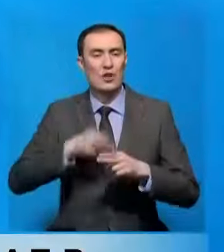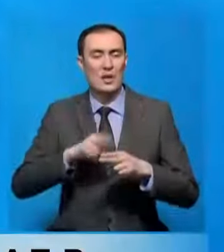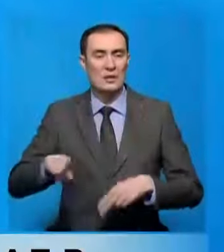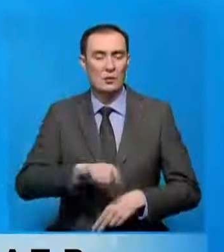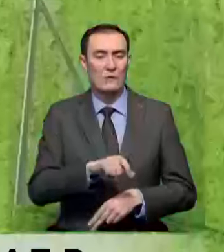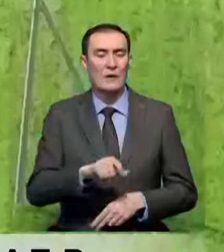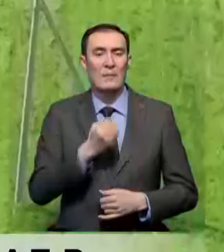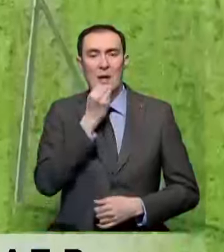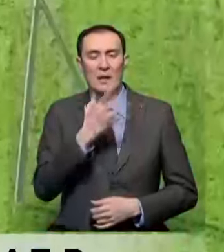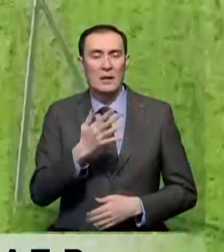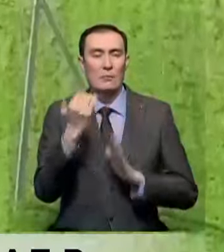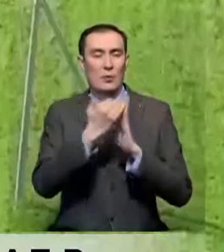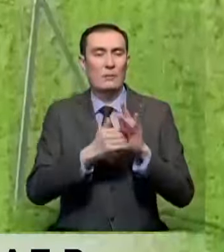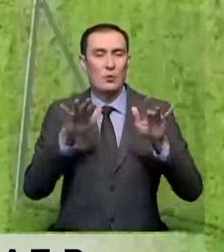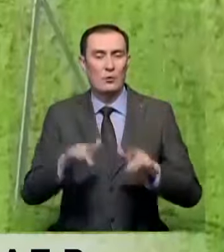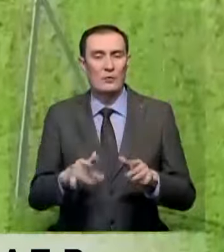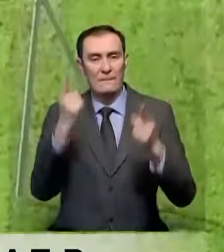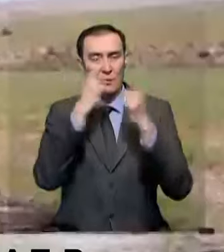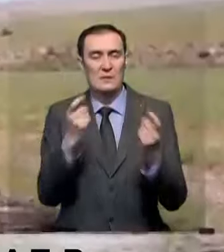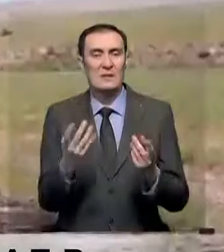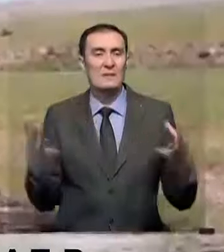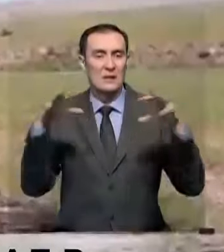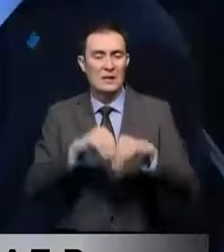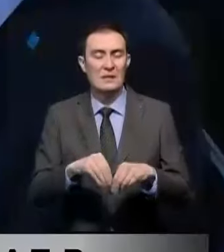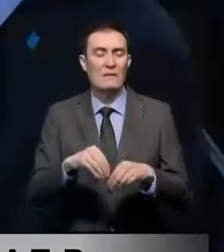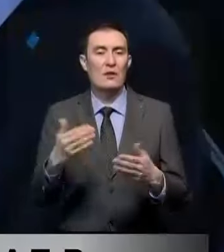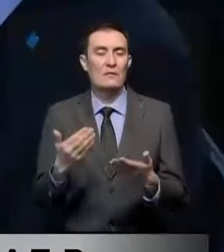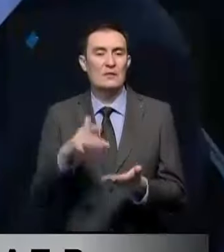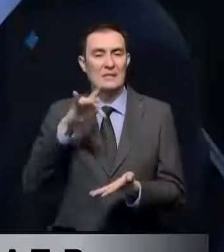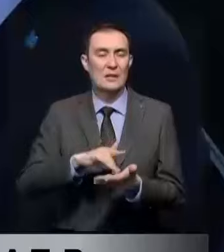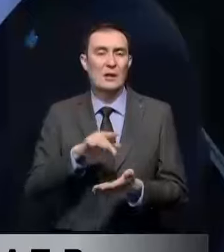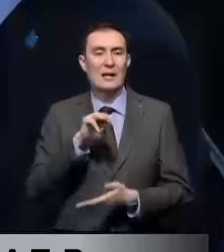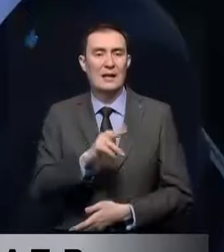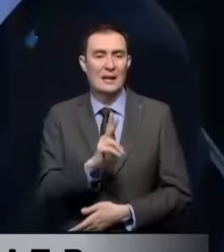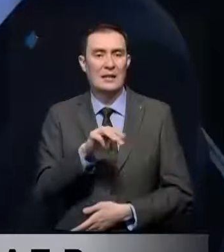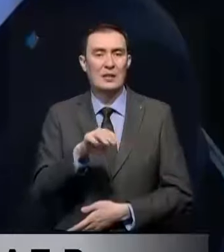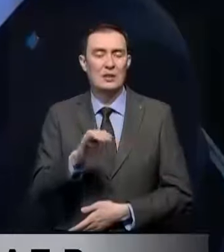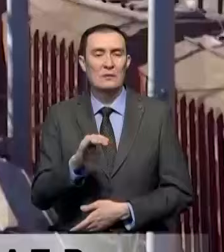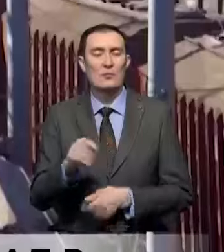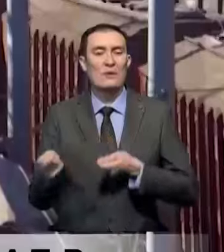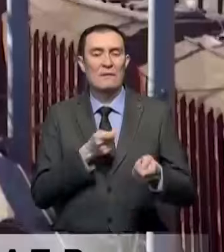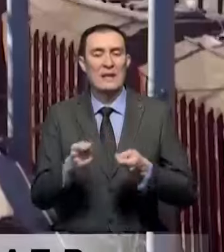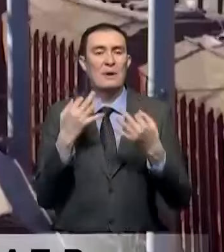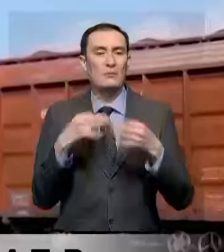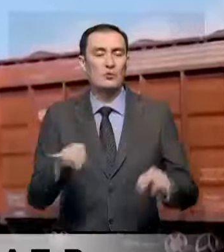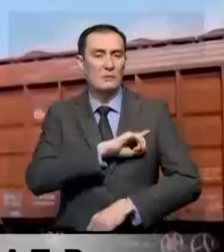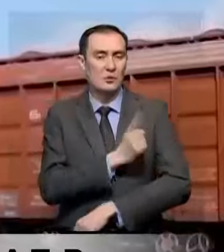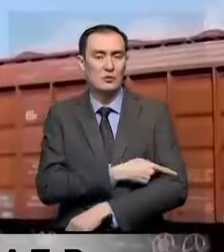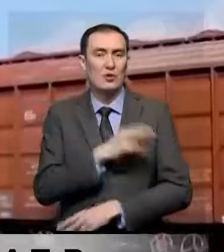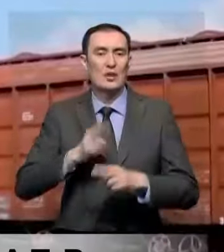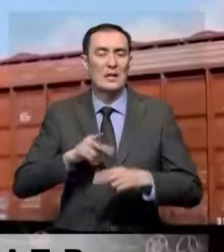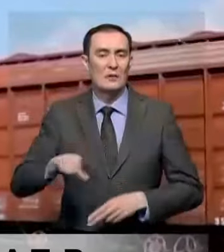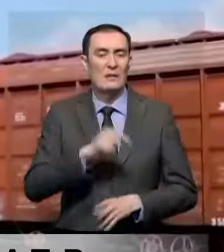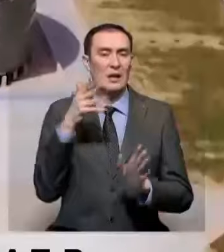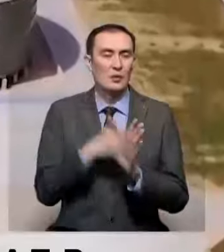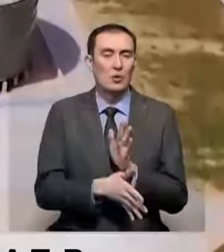Благодаря искусственному интеллекту вся информация стекается в инновационный центр КТЖ, где идет управление пропускной способностью железной дороги,